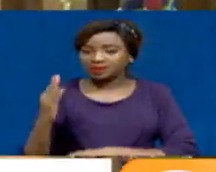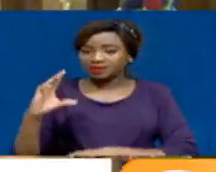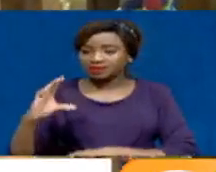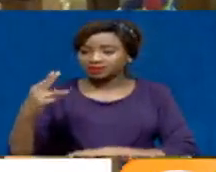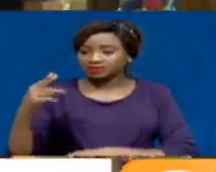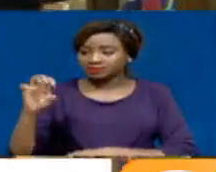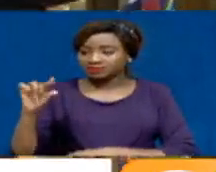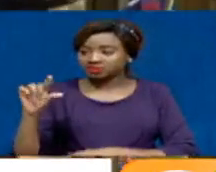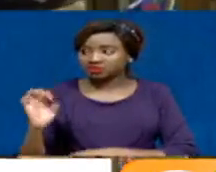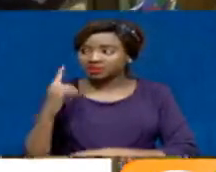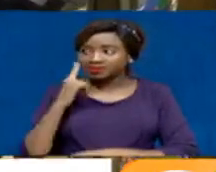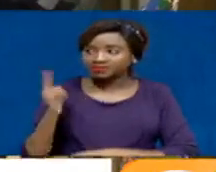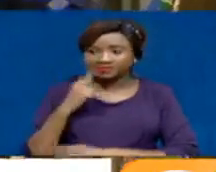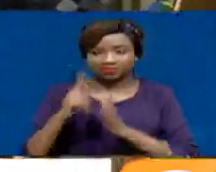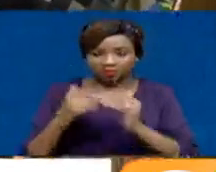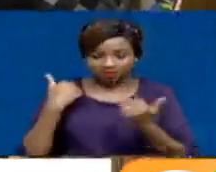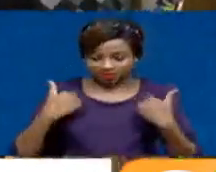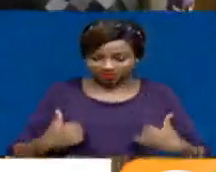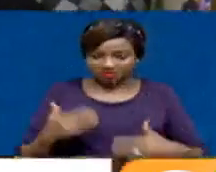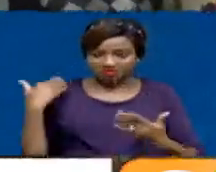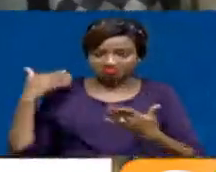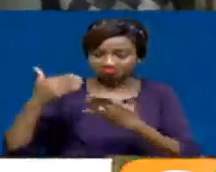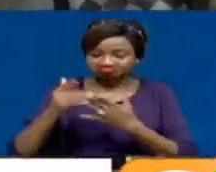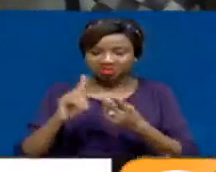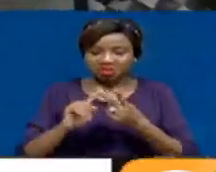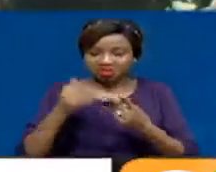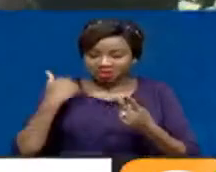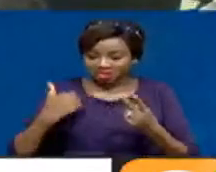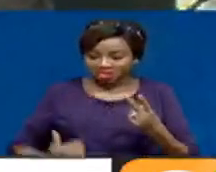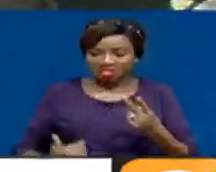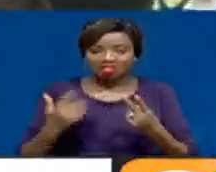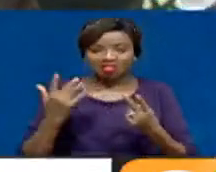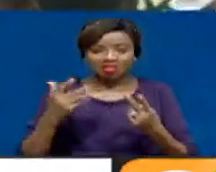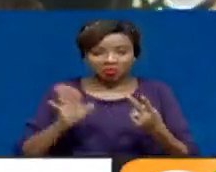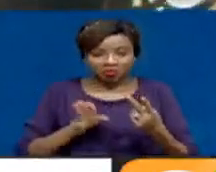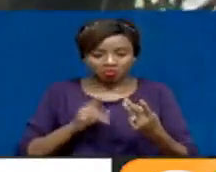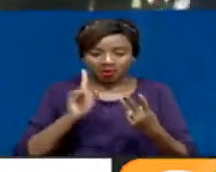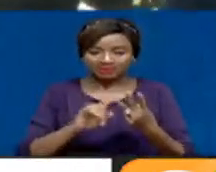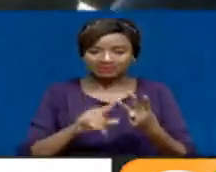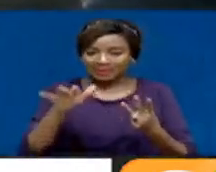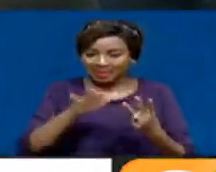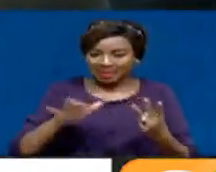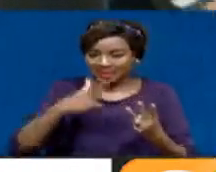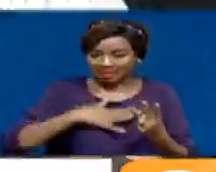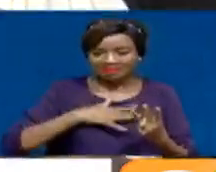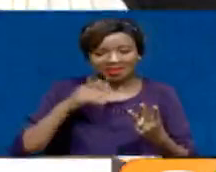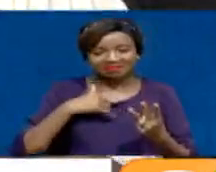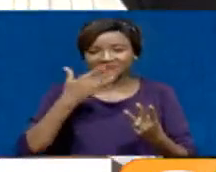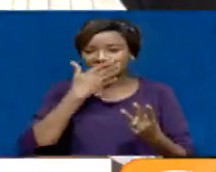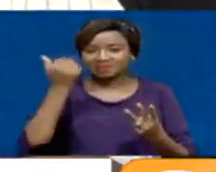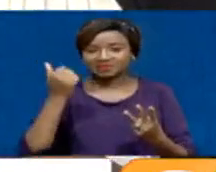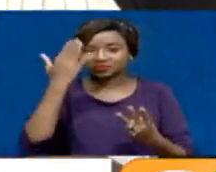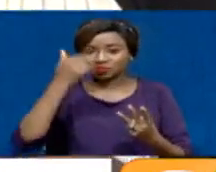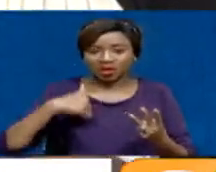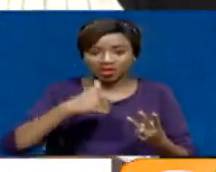Chege akisema tajriba yake, jinsia yake na eneo anakotoka ndio inamfanya kuwa bora zaidi. For ourselves as